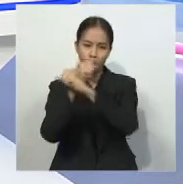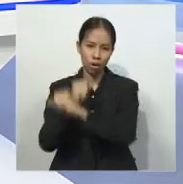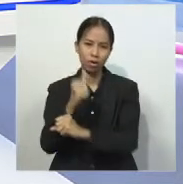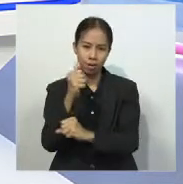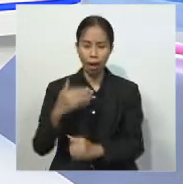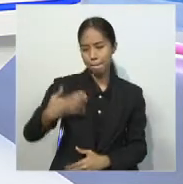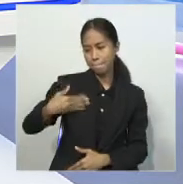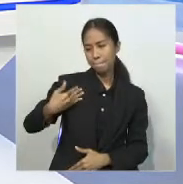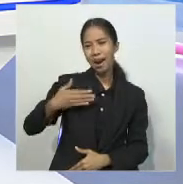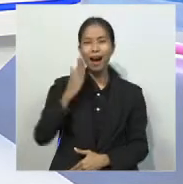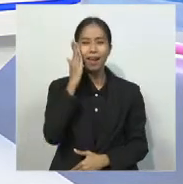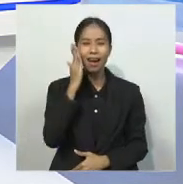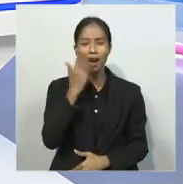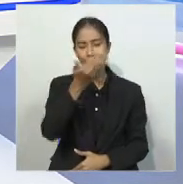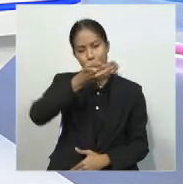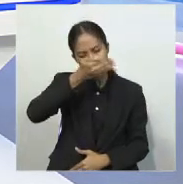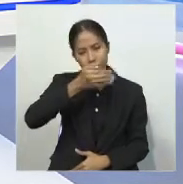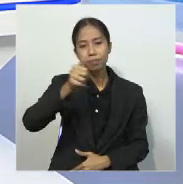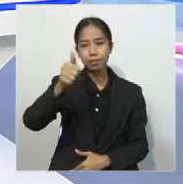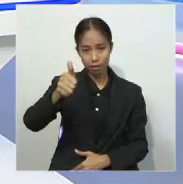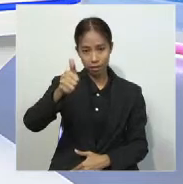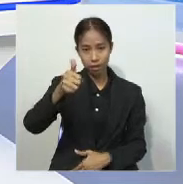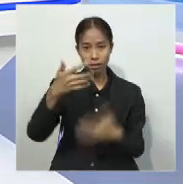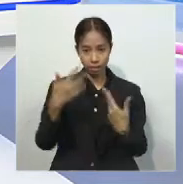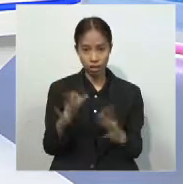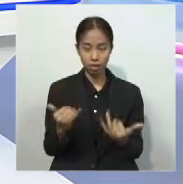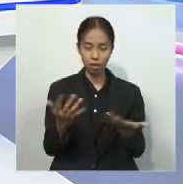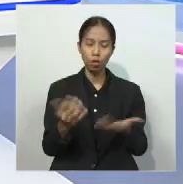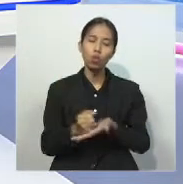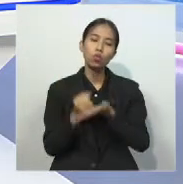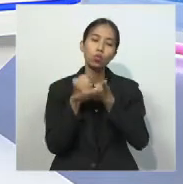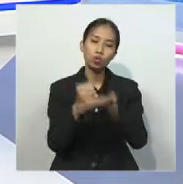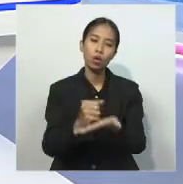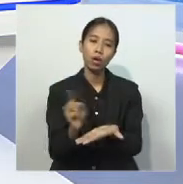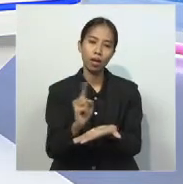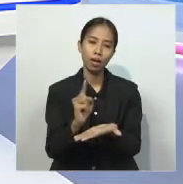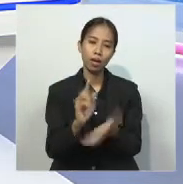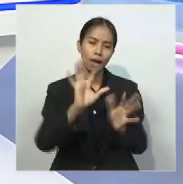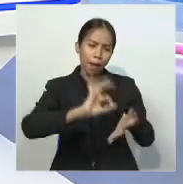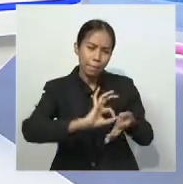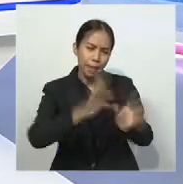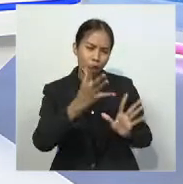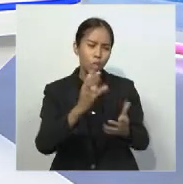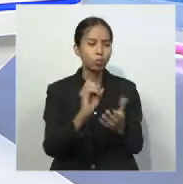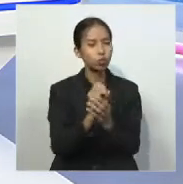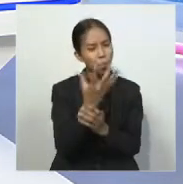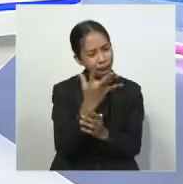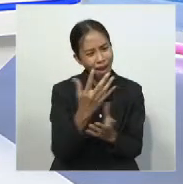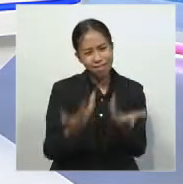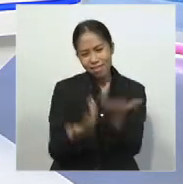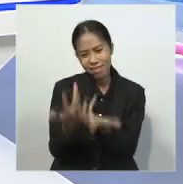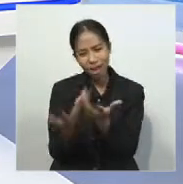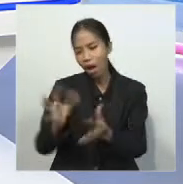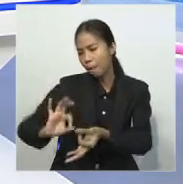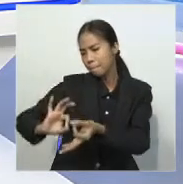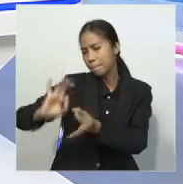ผ้าเช็ดหน้าปกปิดไว้ก่อนนะคะเพื่อป้องกันและที่พวกเราทุกคนช่วยกันได้คือไม่เผาตอนนี้ไม่ว่าจะเป็นวัชพื